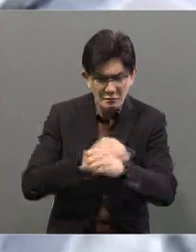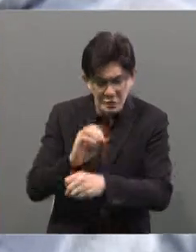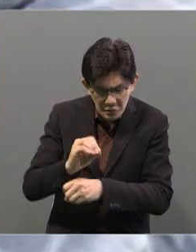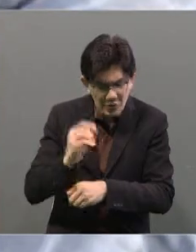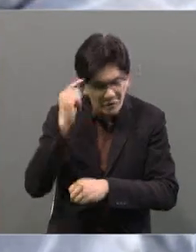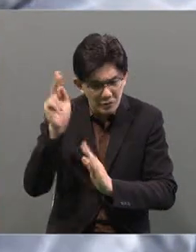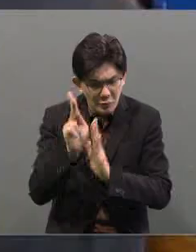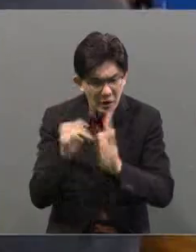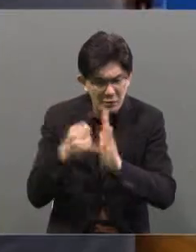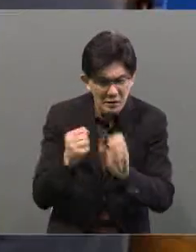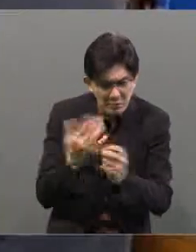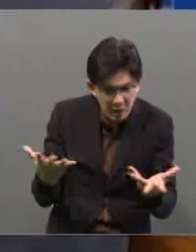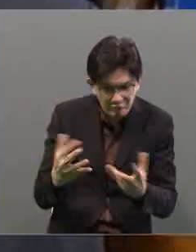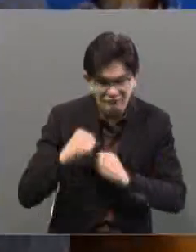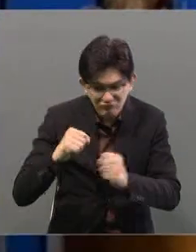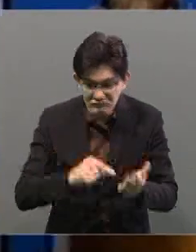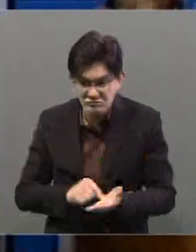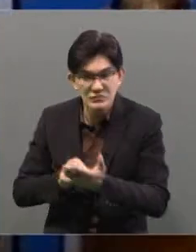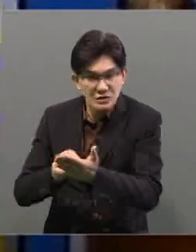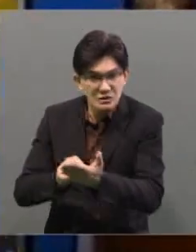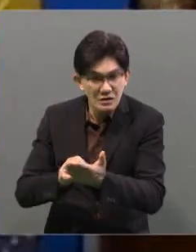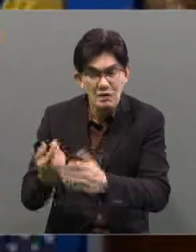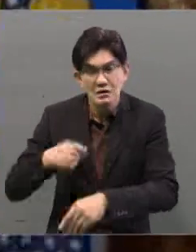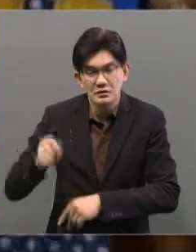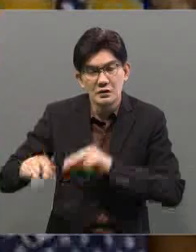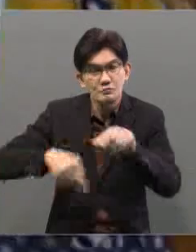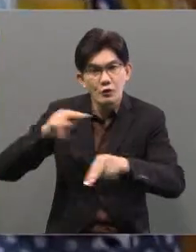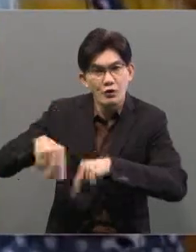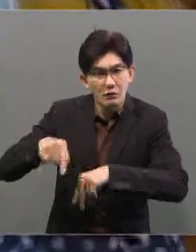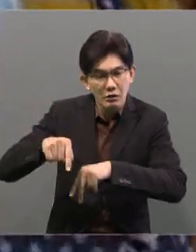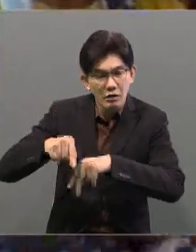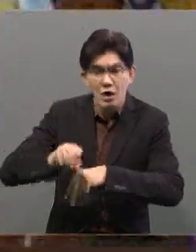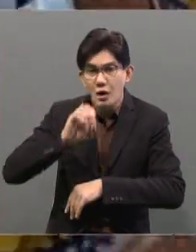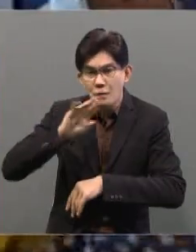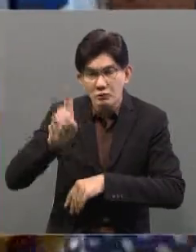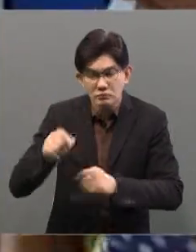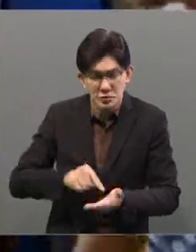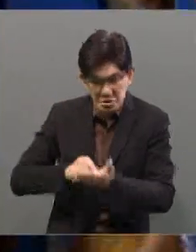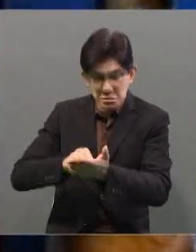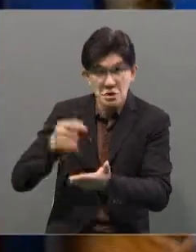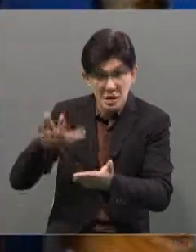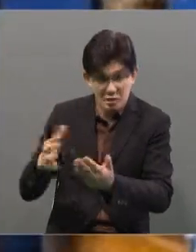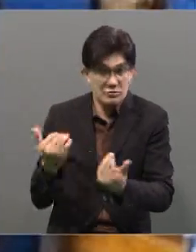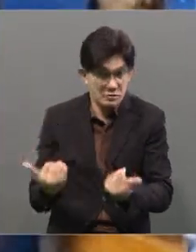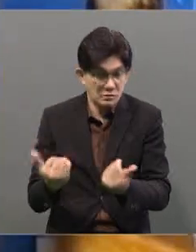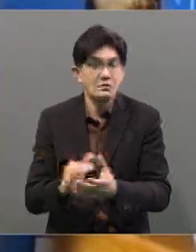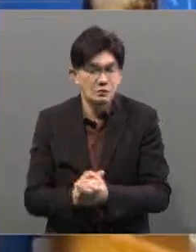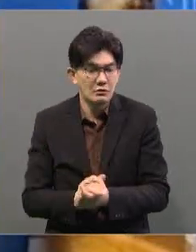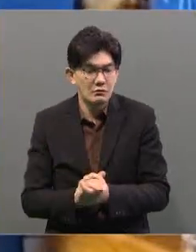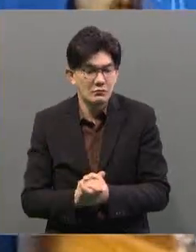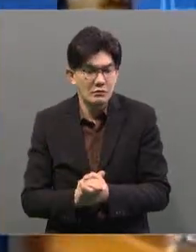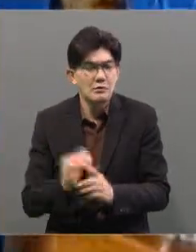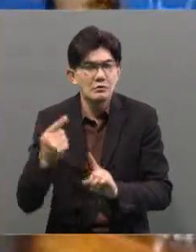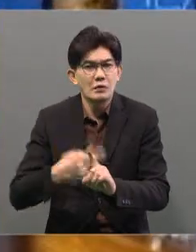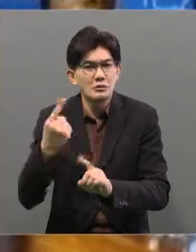ก็เลยสู้ฮะไปยื่นเรื่องที่ศาลปกครองแล้วเขาบอกว่าหลังจากที่ยื่นเรื่องไปจนถึงวันนี้เนี่ยมันยังไม่